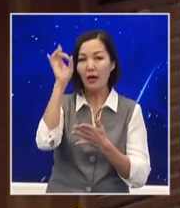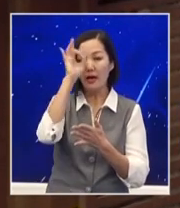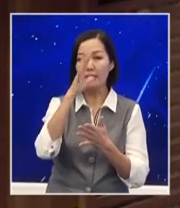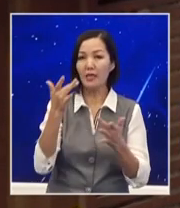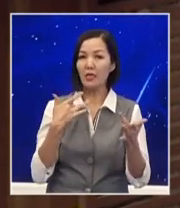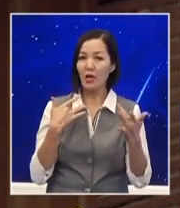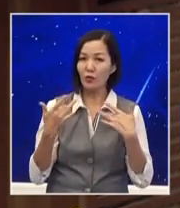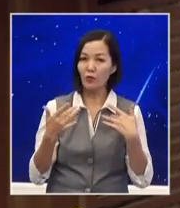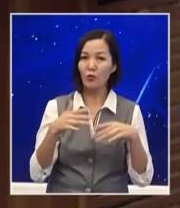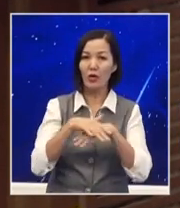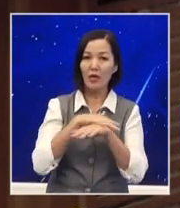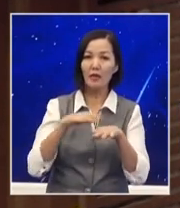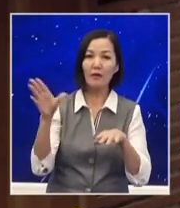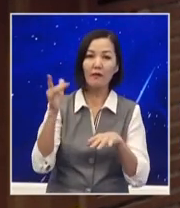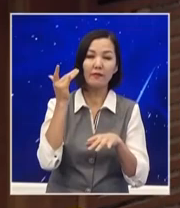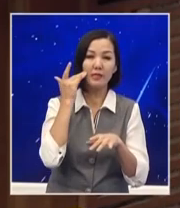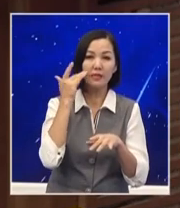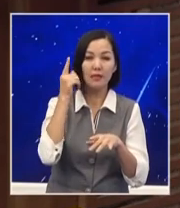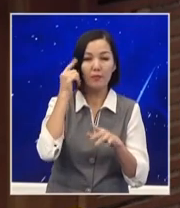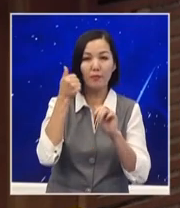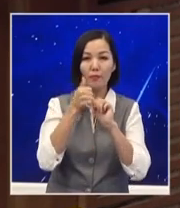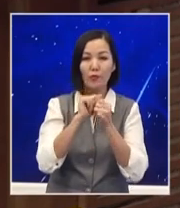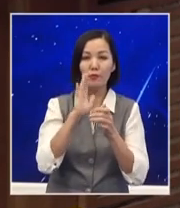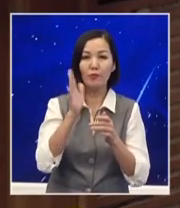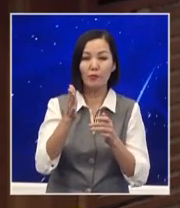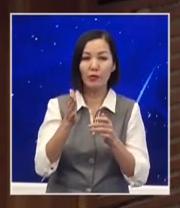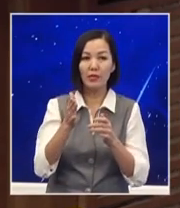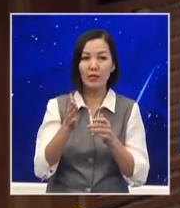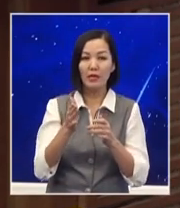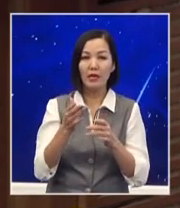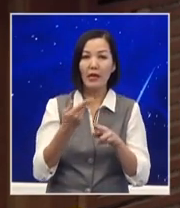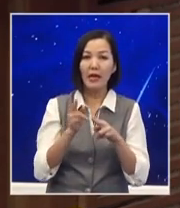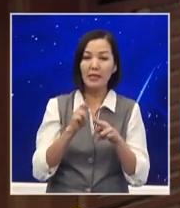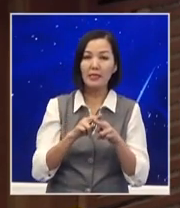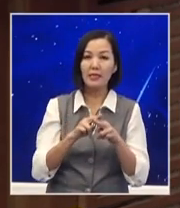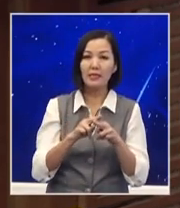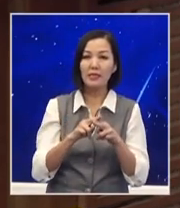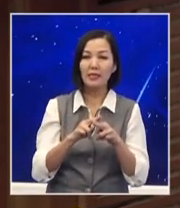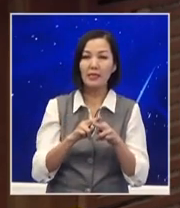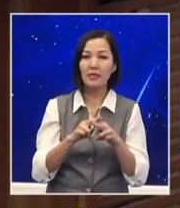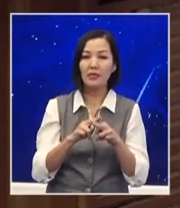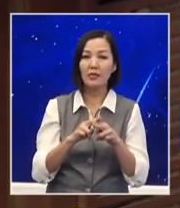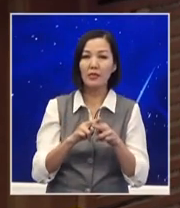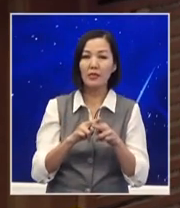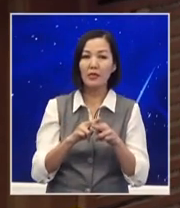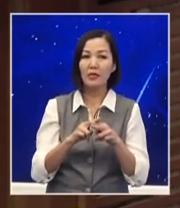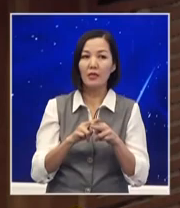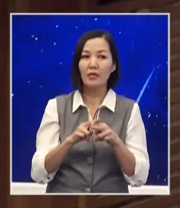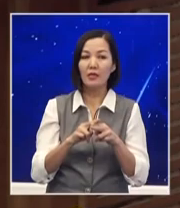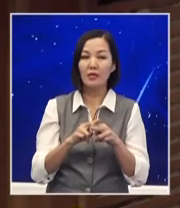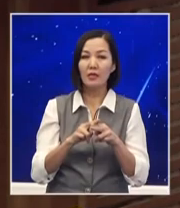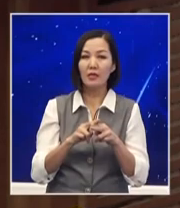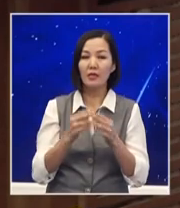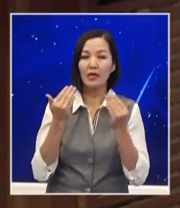халықтың аузында, елдің көзінде жүр. Ешкім ұмытпайды. Әсіресе ағамыздың Амандық Ғаббас. Осынша